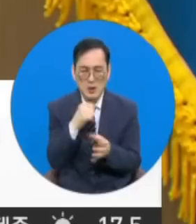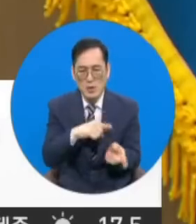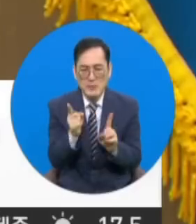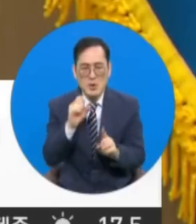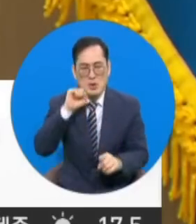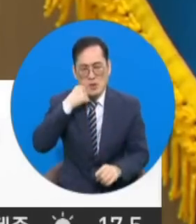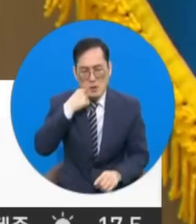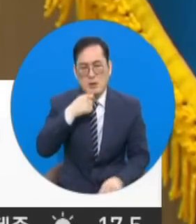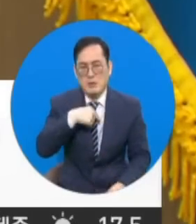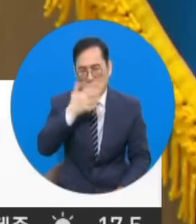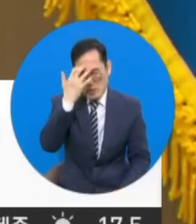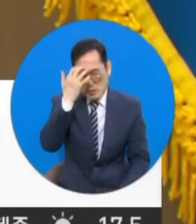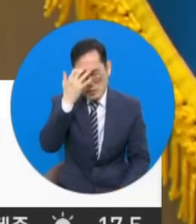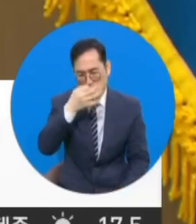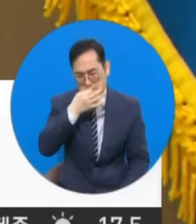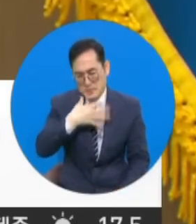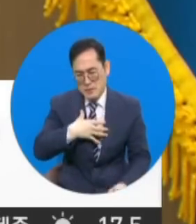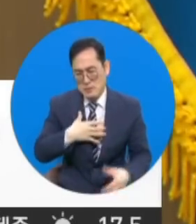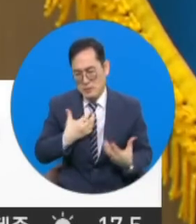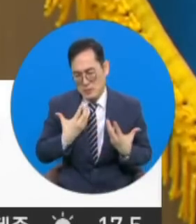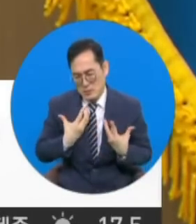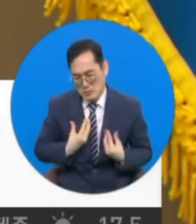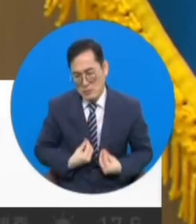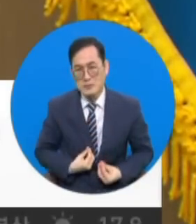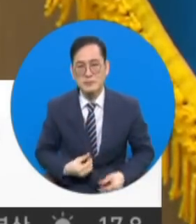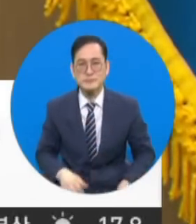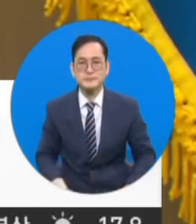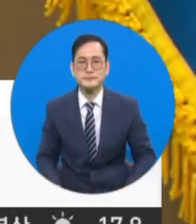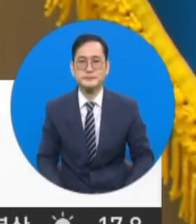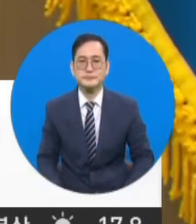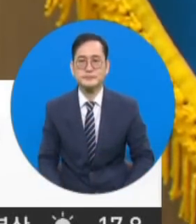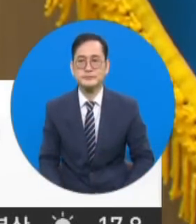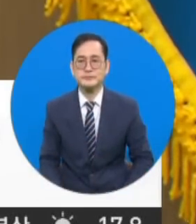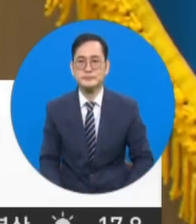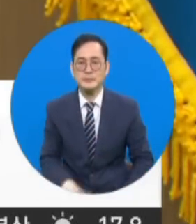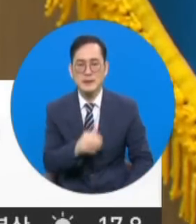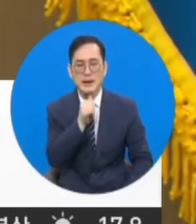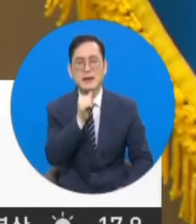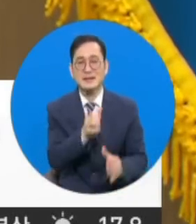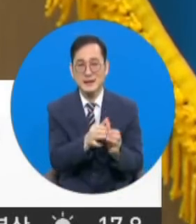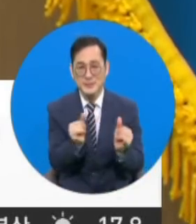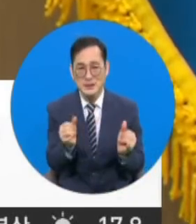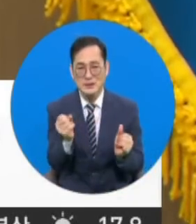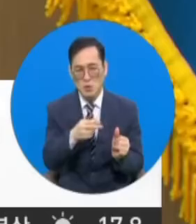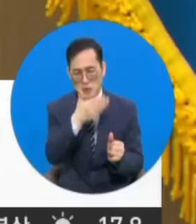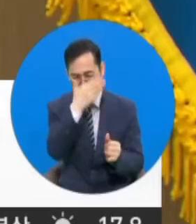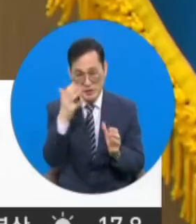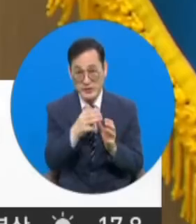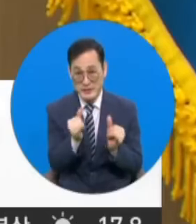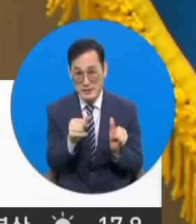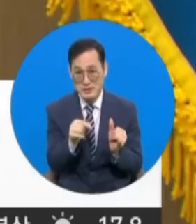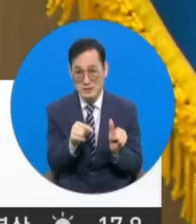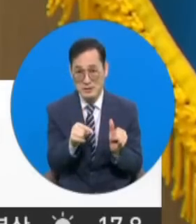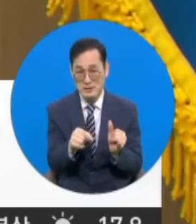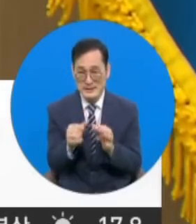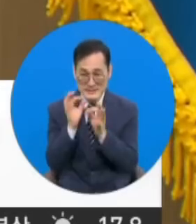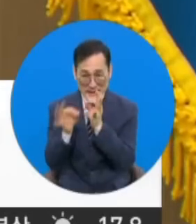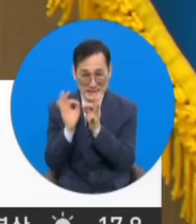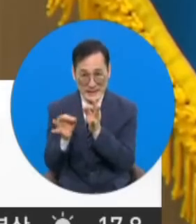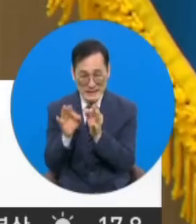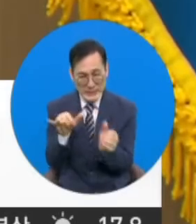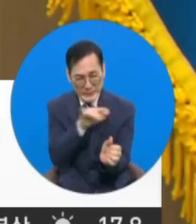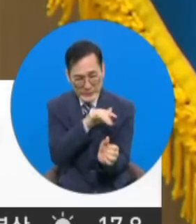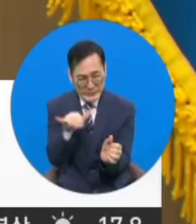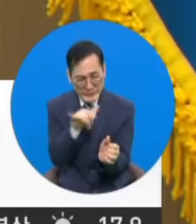입고 절망하고 있습니다 서민과 청년에 대한 사기행각은 전형적인 약자